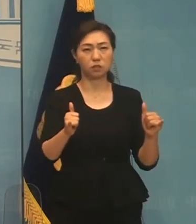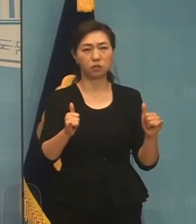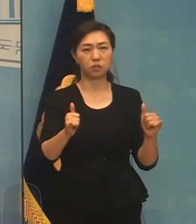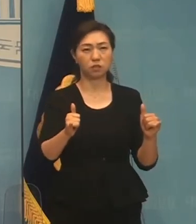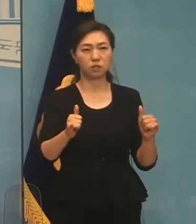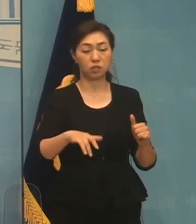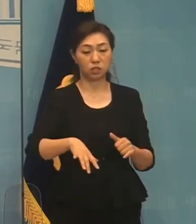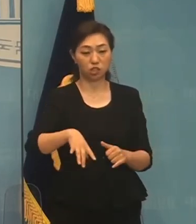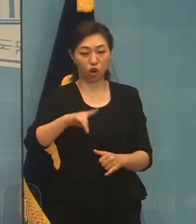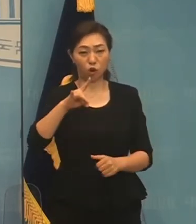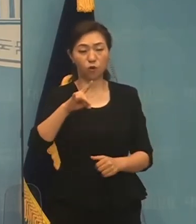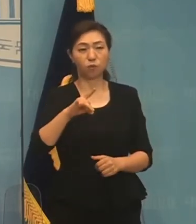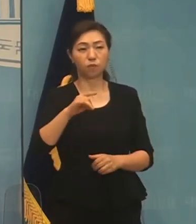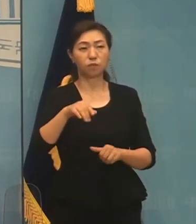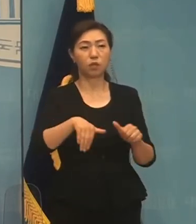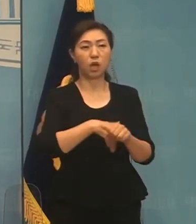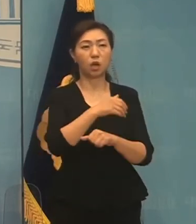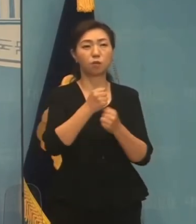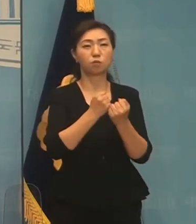초범이라 하더라도